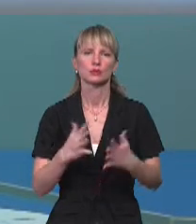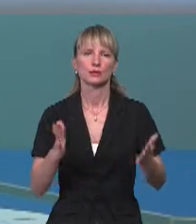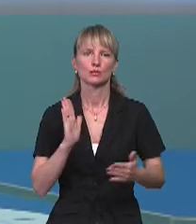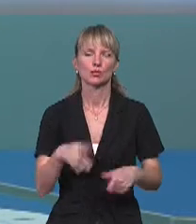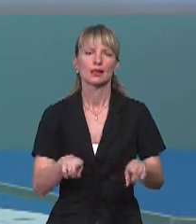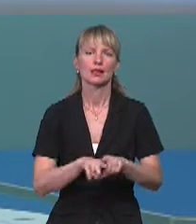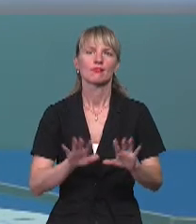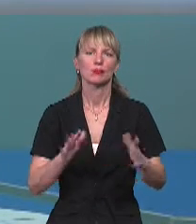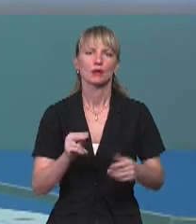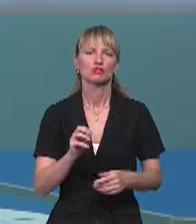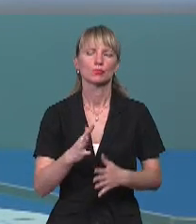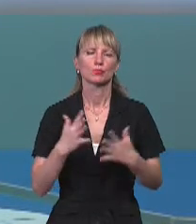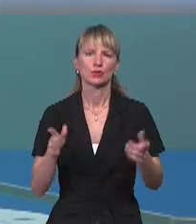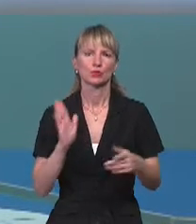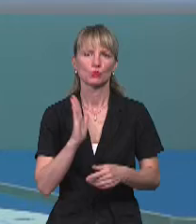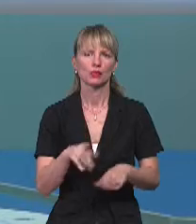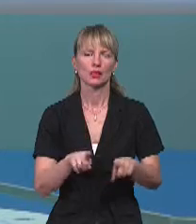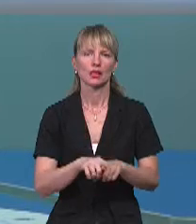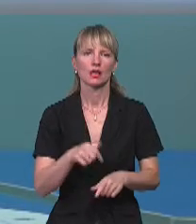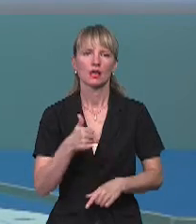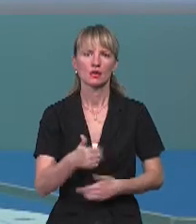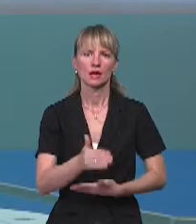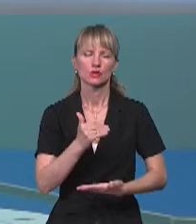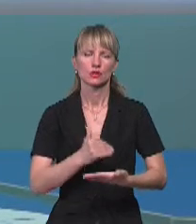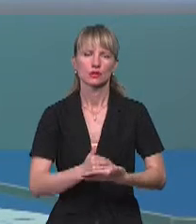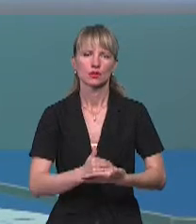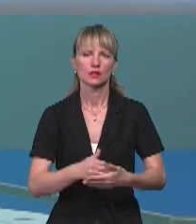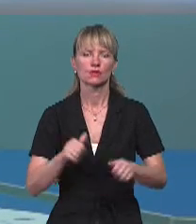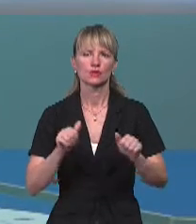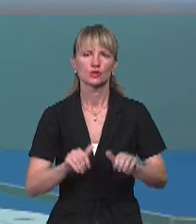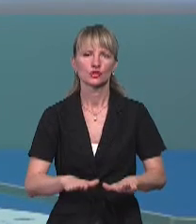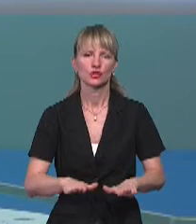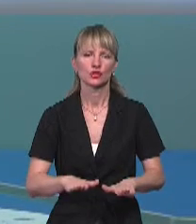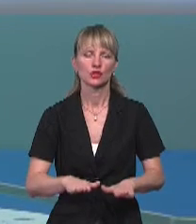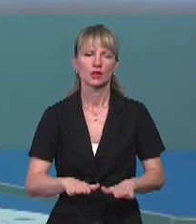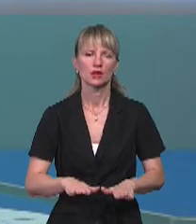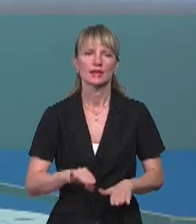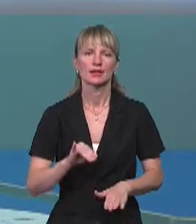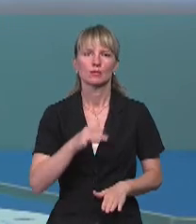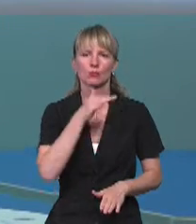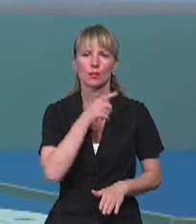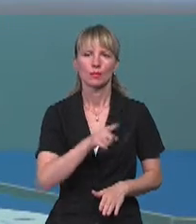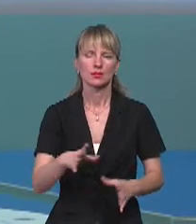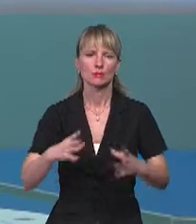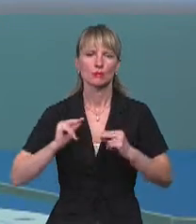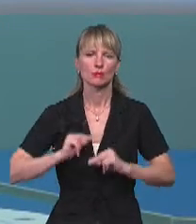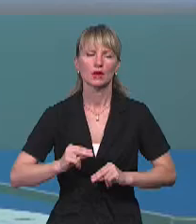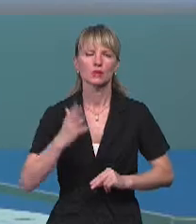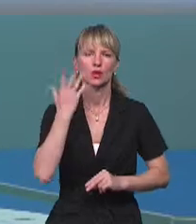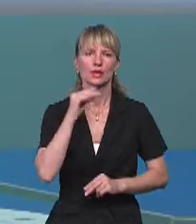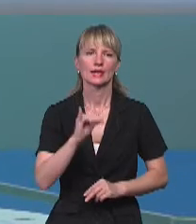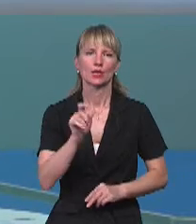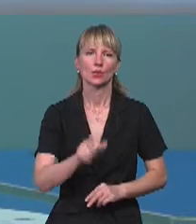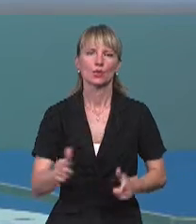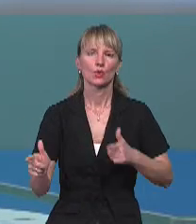таких випадків, чим більше буде таких позитивних результатів, рішень та моментів співпраці, коли і